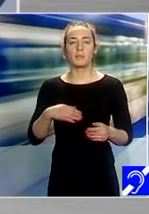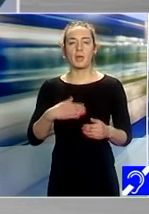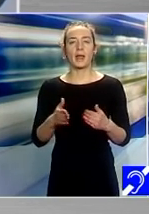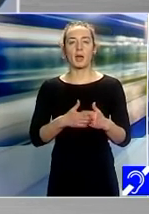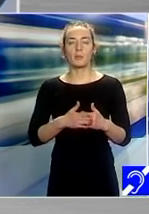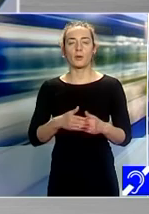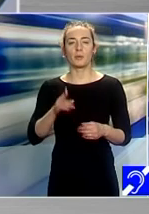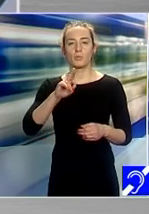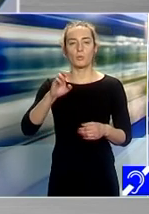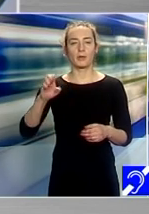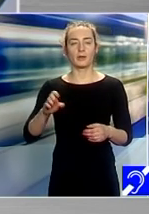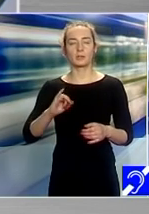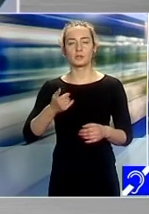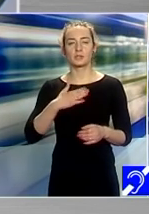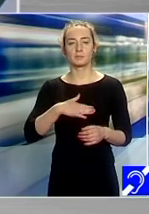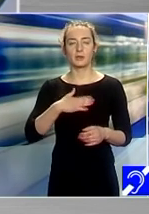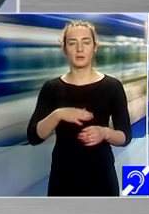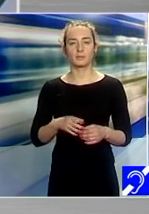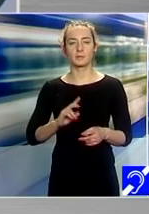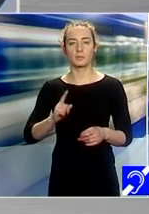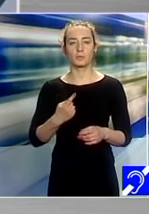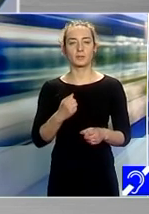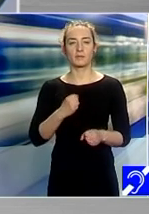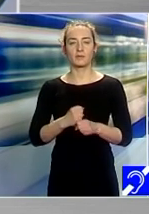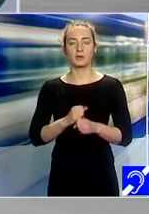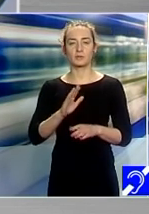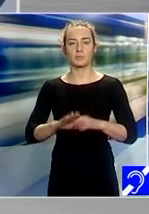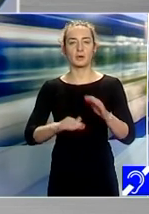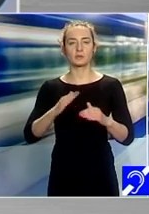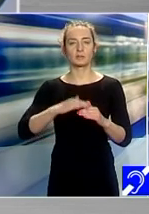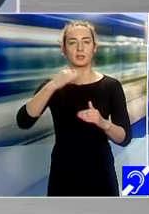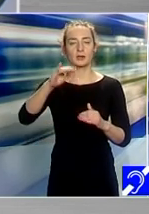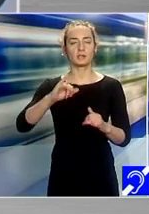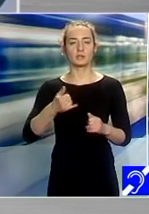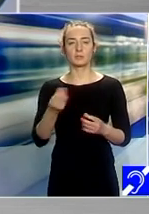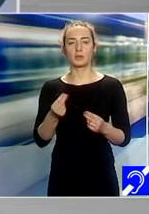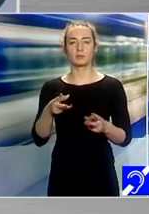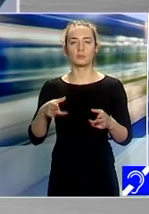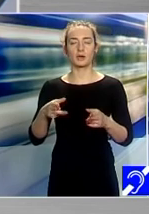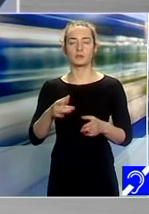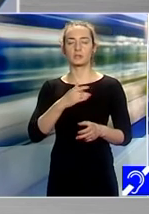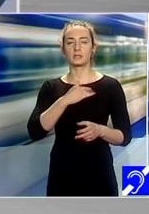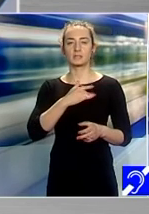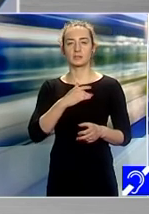punct de vedere. Și sperăm să putem face pași înainte și în privința cancerului de sân prin